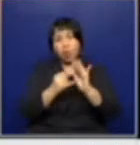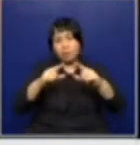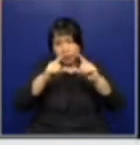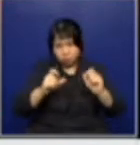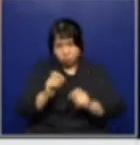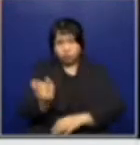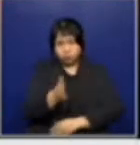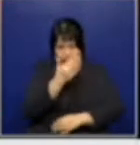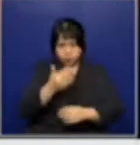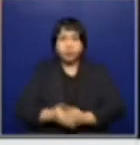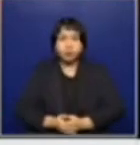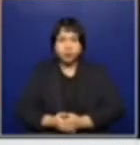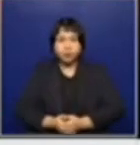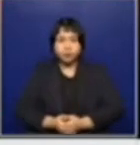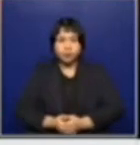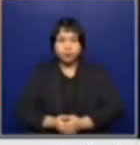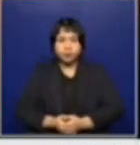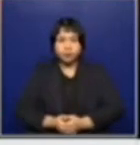ไปเลยครับ